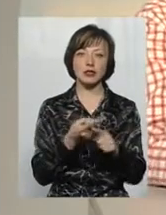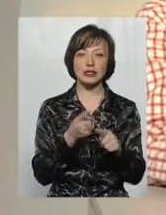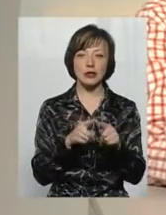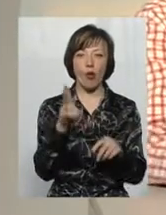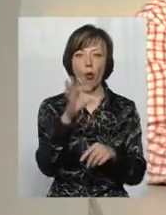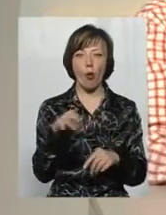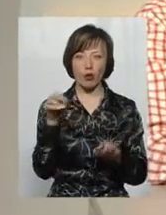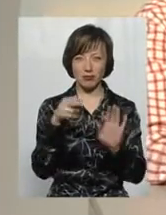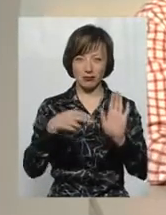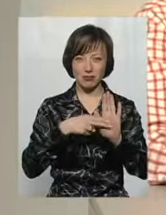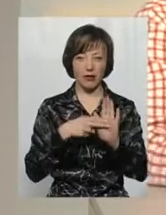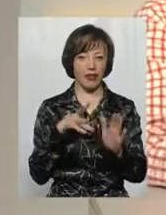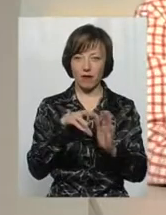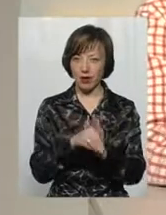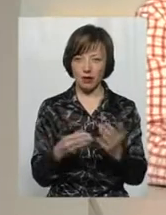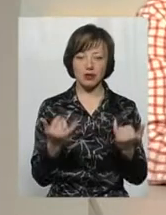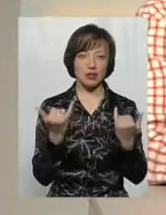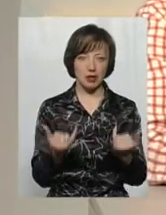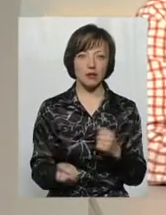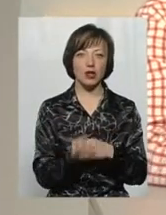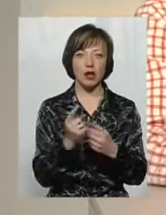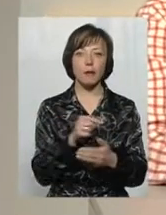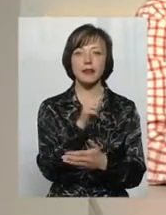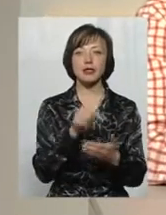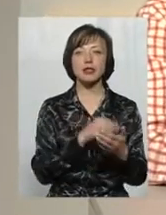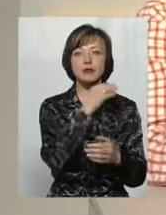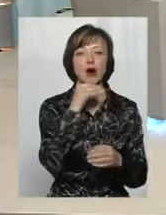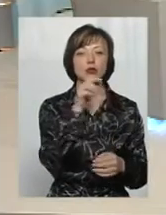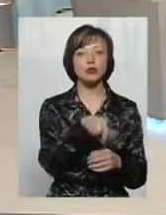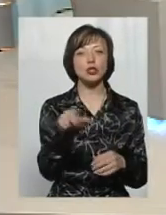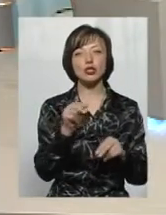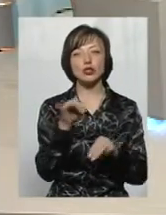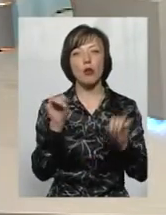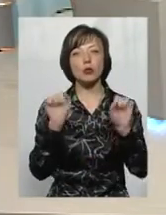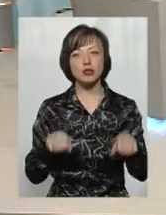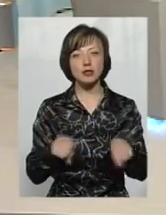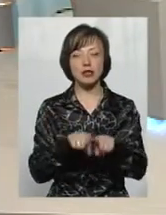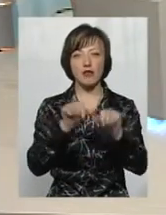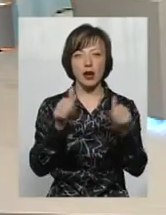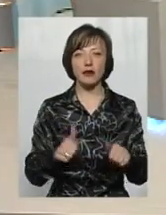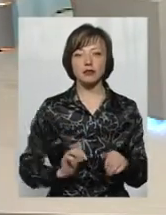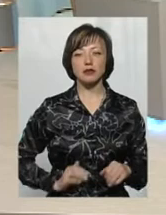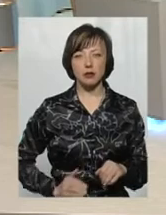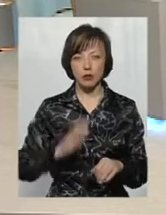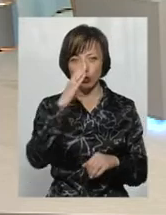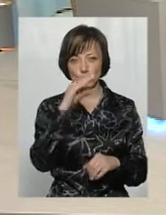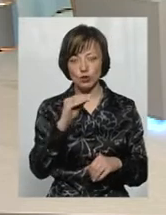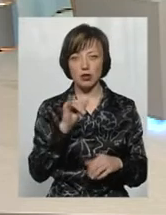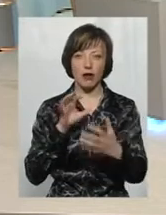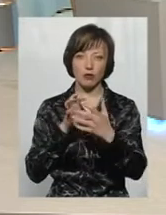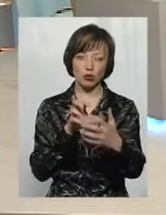не вкладали. І от зараз виникає питання в багатьох пасажирів, чи можливий такий варіант в приватних маршрутках і